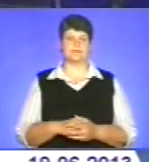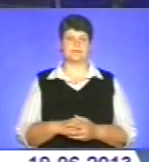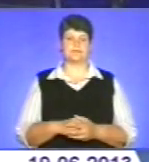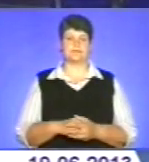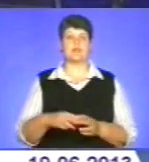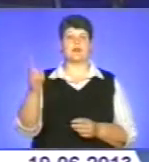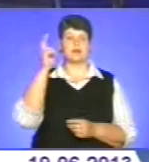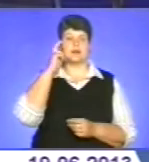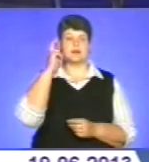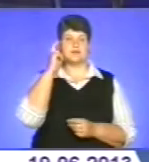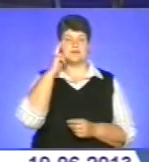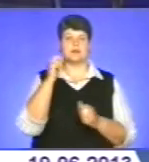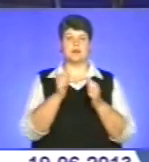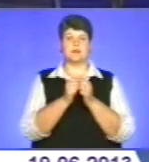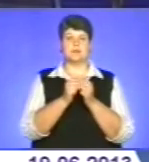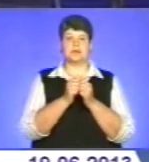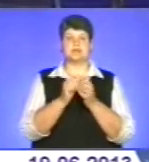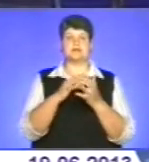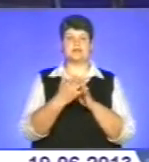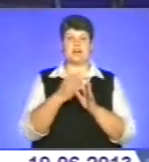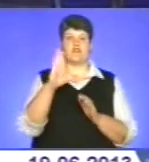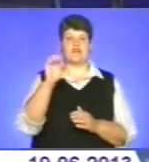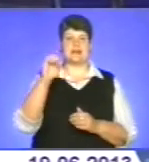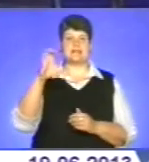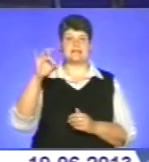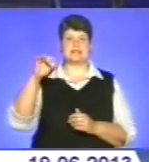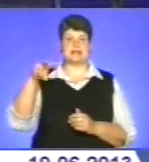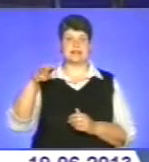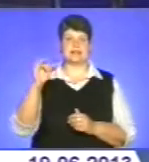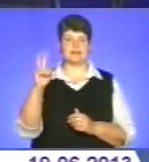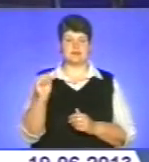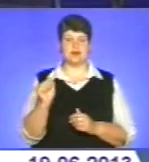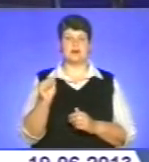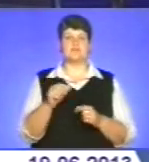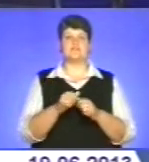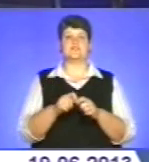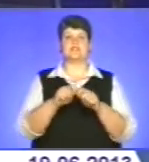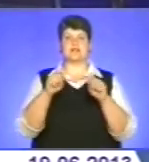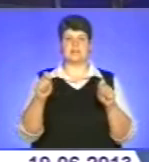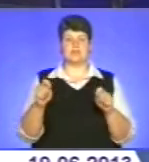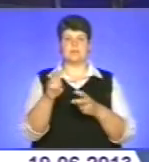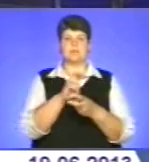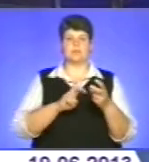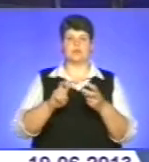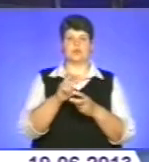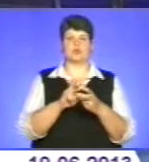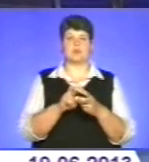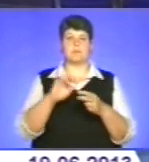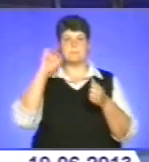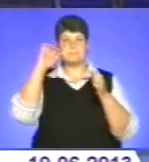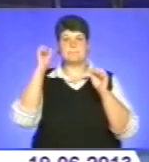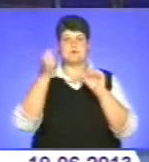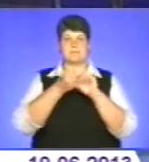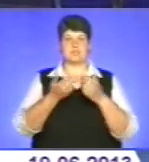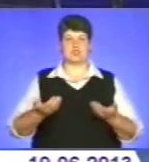На Київщині поблизу села Веселинівка віце-прем'єр-міністр Олександр Вілкул відкрив вахту пошуківців «Пам'ять жива».